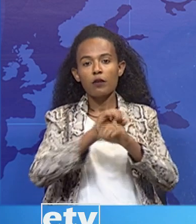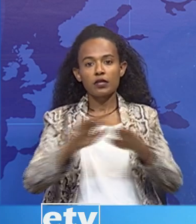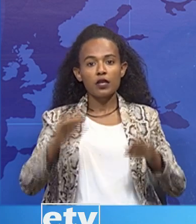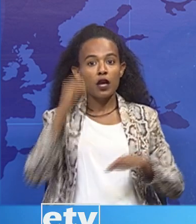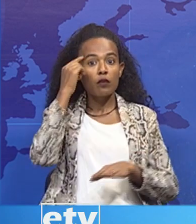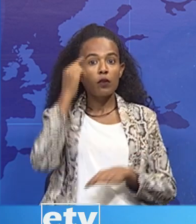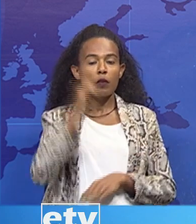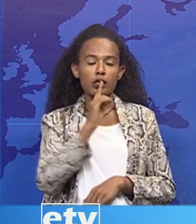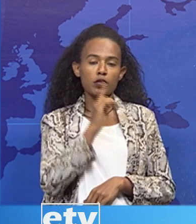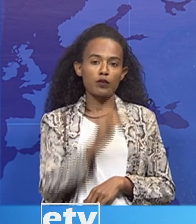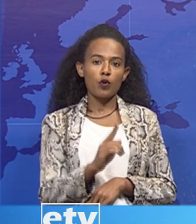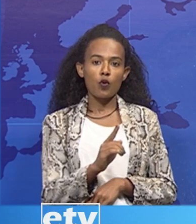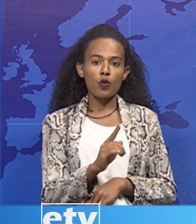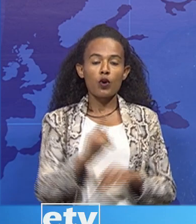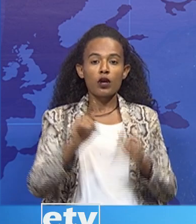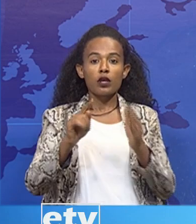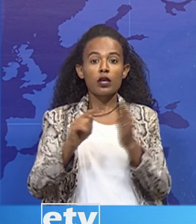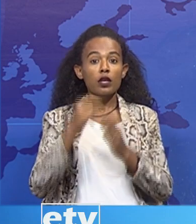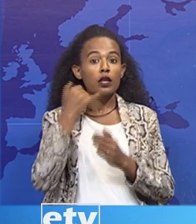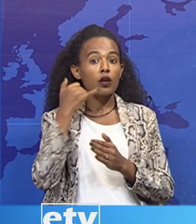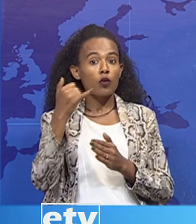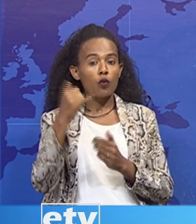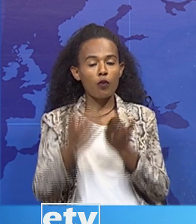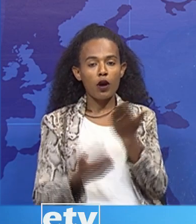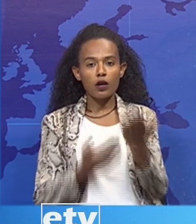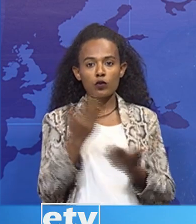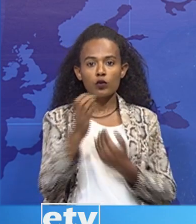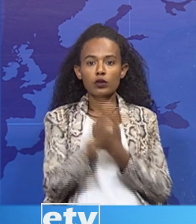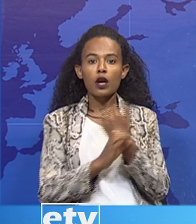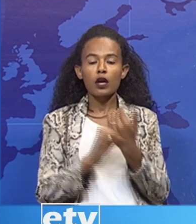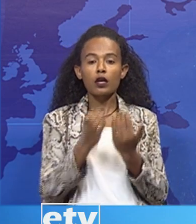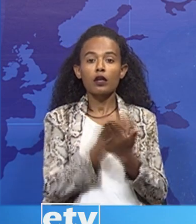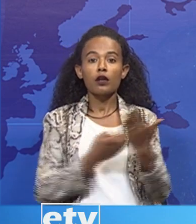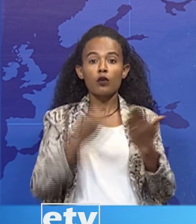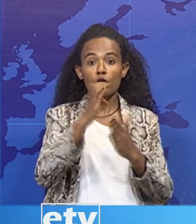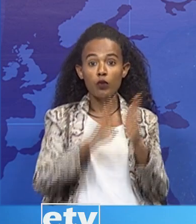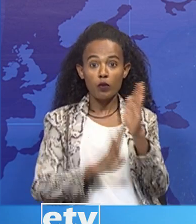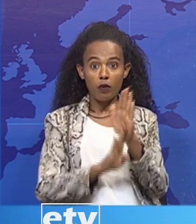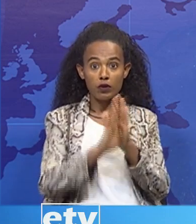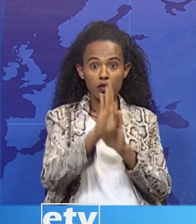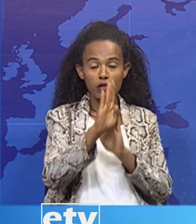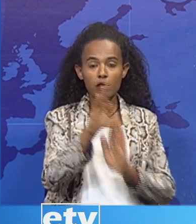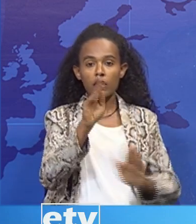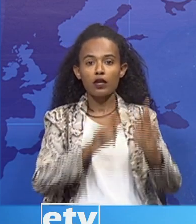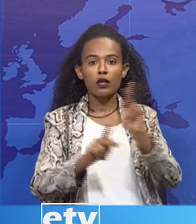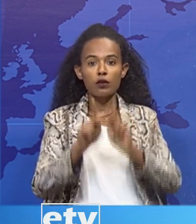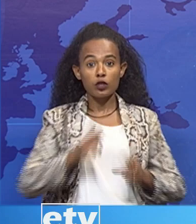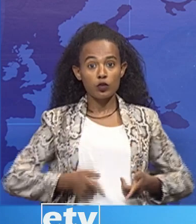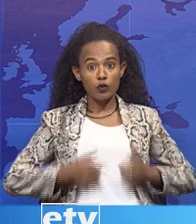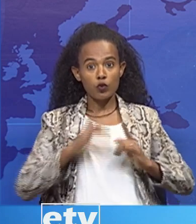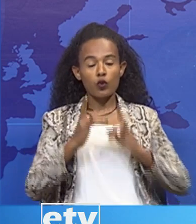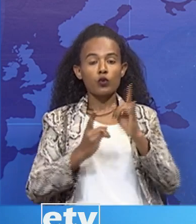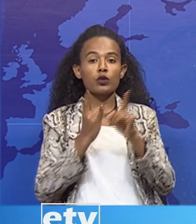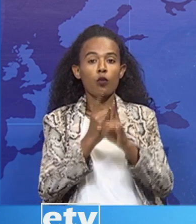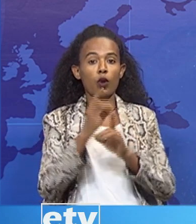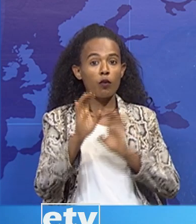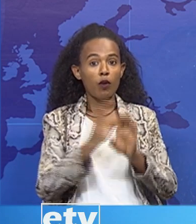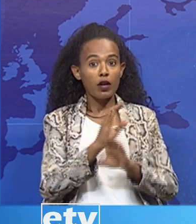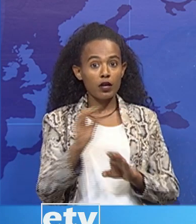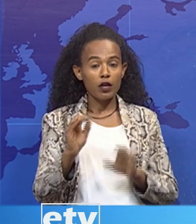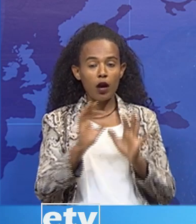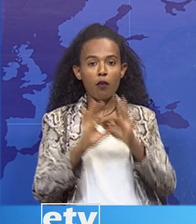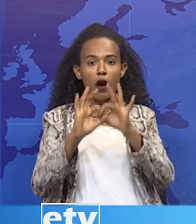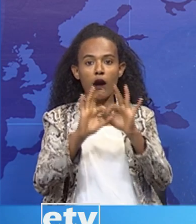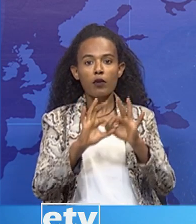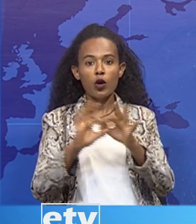በማሰብ ነው። የቴሌኮም አገልግሎት የሀገርን ኢኮኖሚ በማሳደግ የህብረተሰቡን ኑሮ በማዘመን እና ማህበራዊ